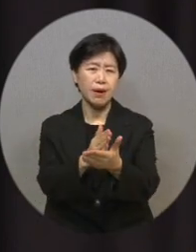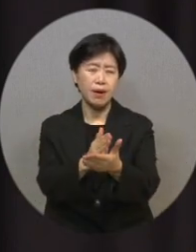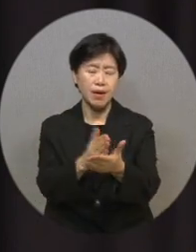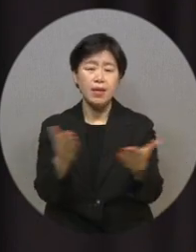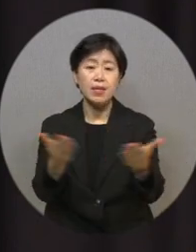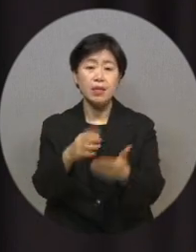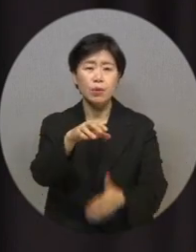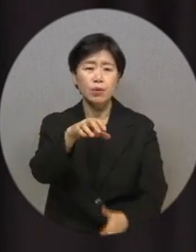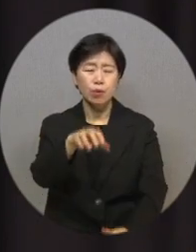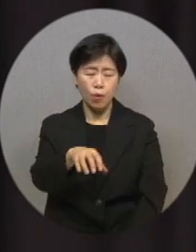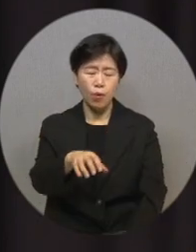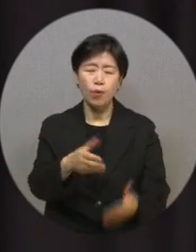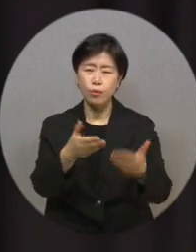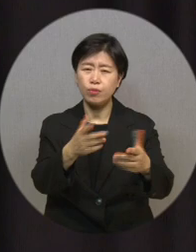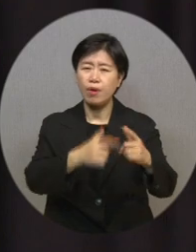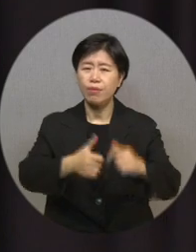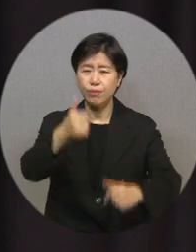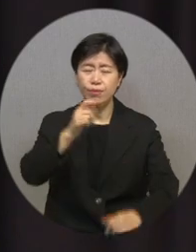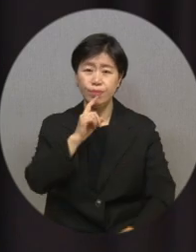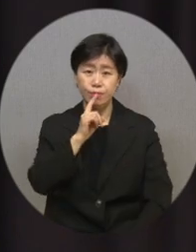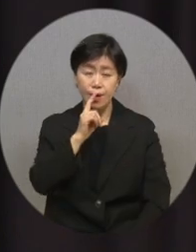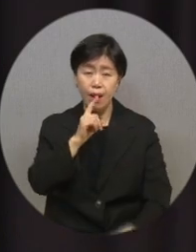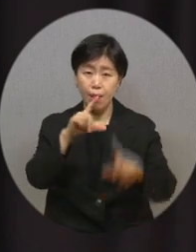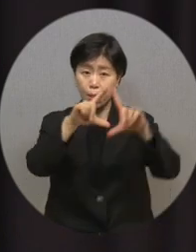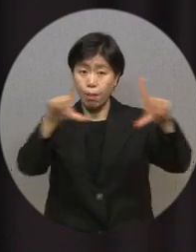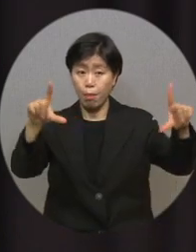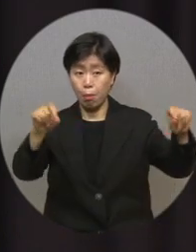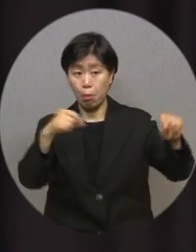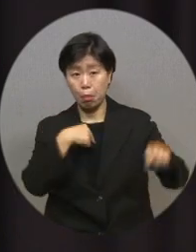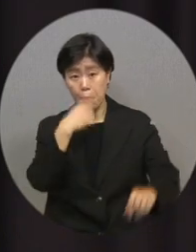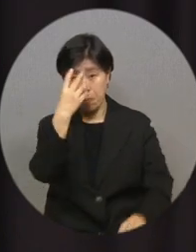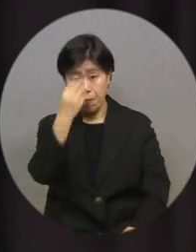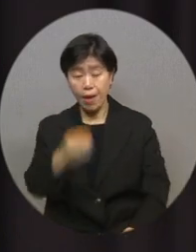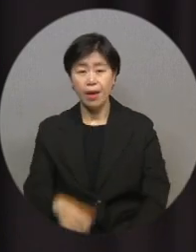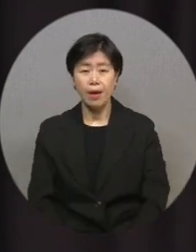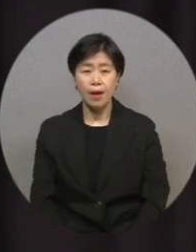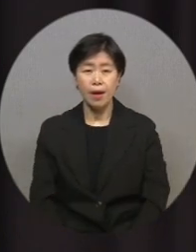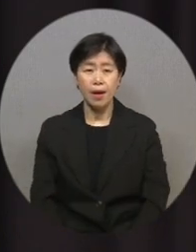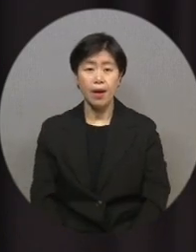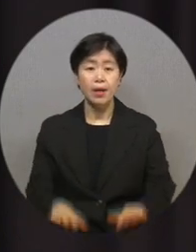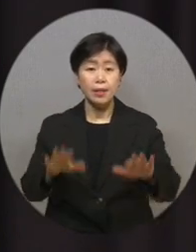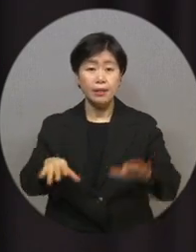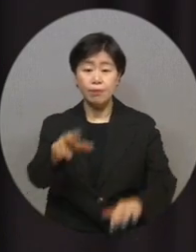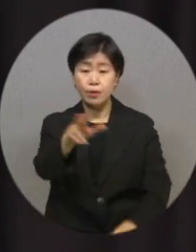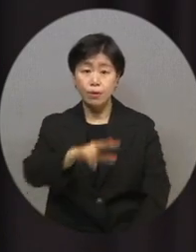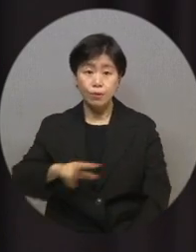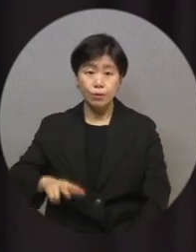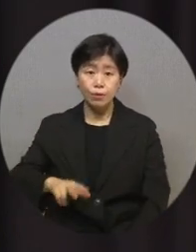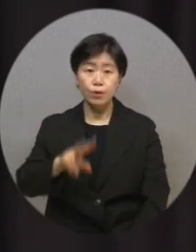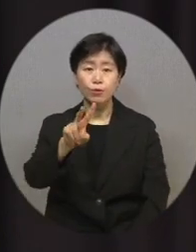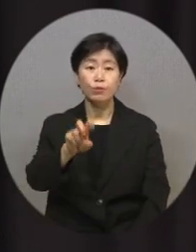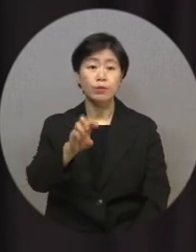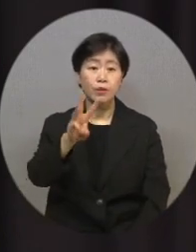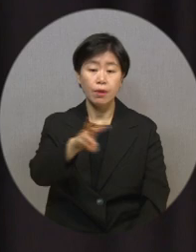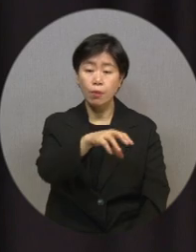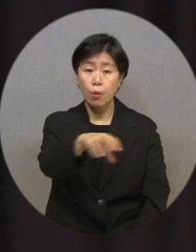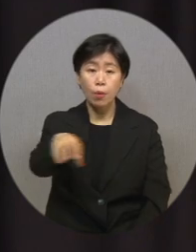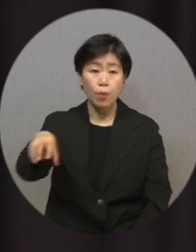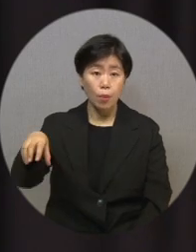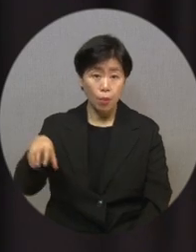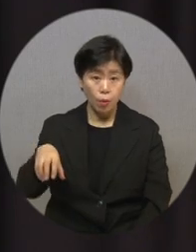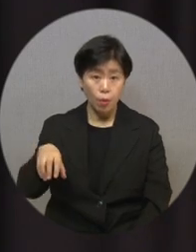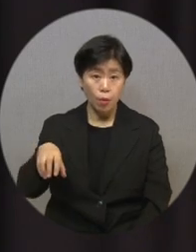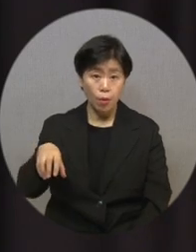그러니까 지금 이제 아까 23개의 지사를 말씀드렸는데 23개 지사는 전국의 이제 오프라인을 통해서 이제